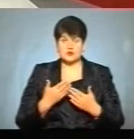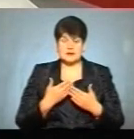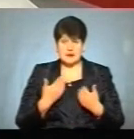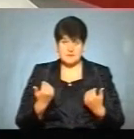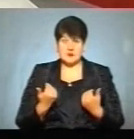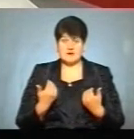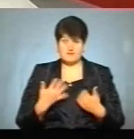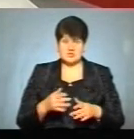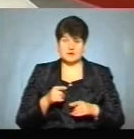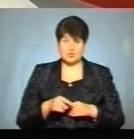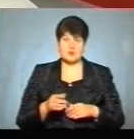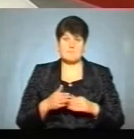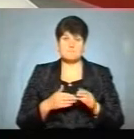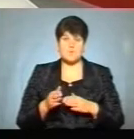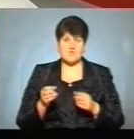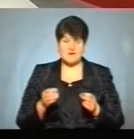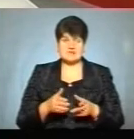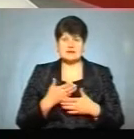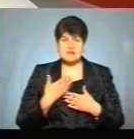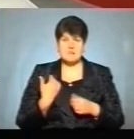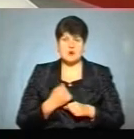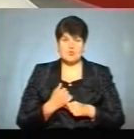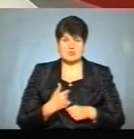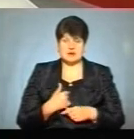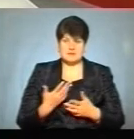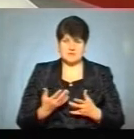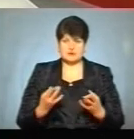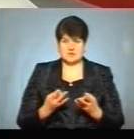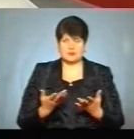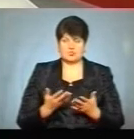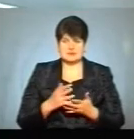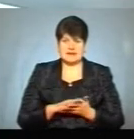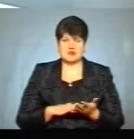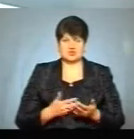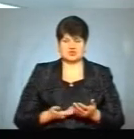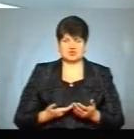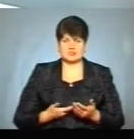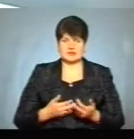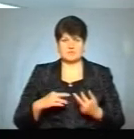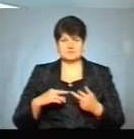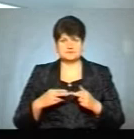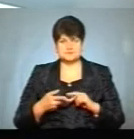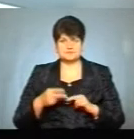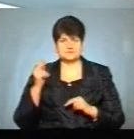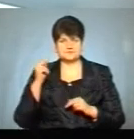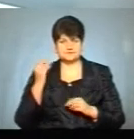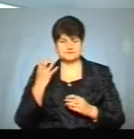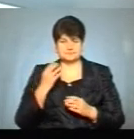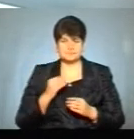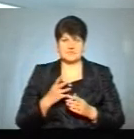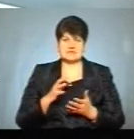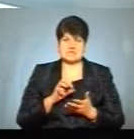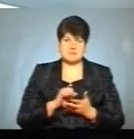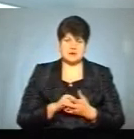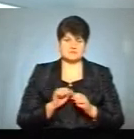вже такої професії, якщо нема такої роботи для мене, але ж потрібно якось десь жити, чи перекваліфіковуватися, чи десь, можливо, займатися,